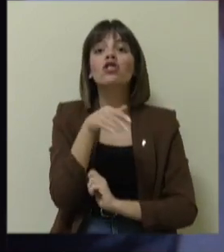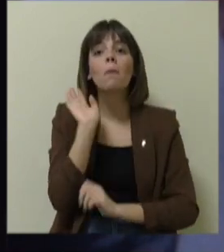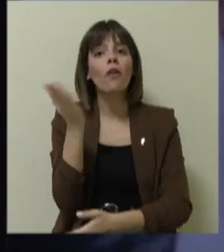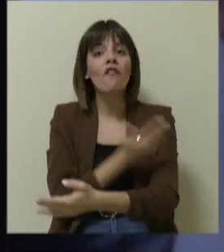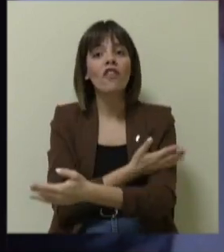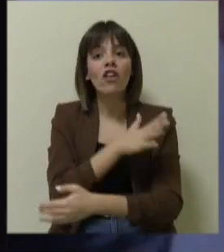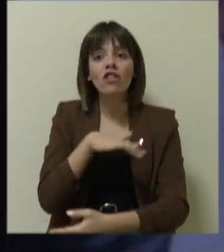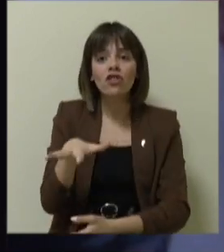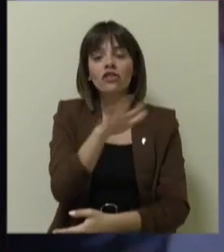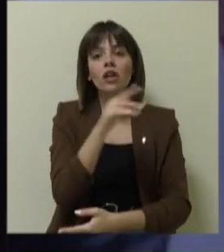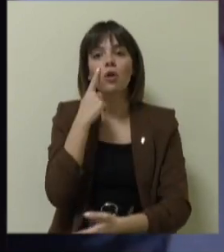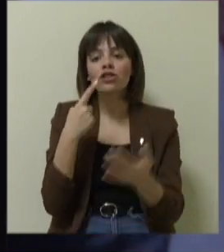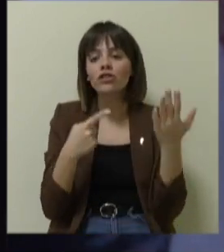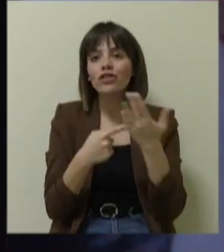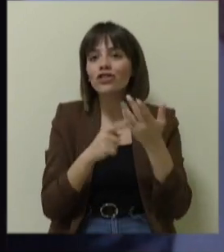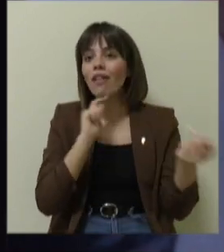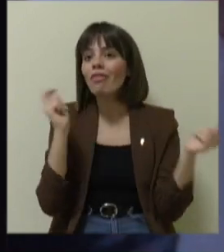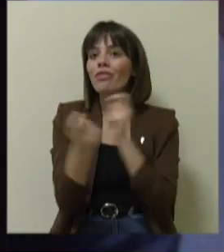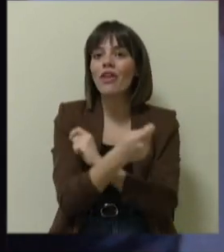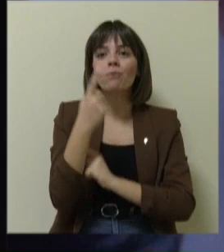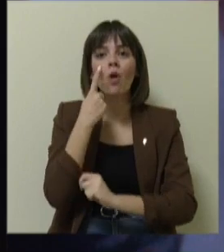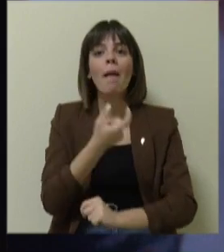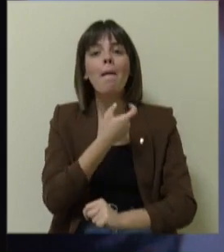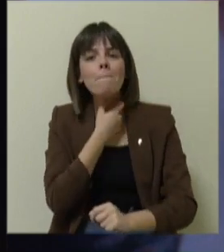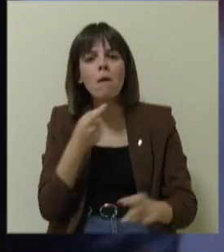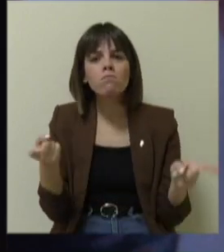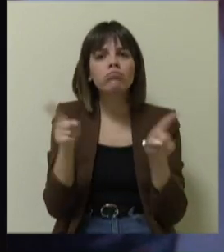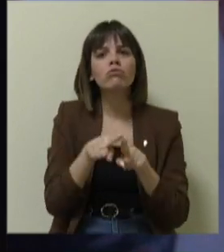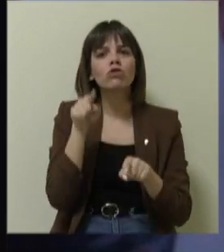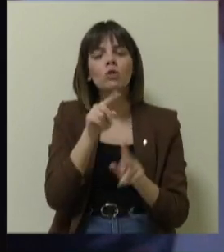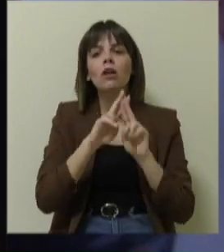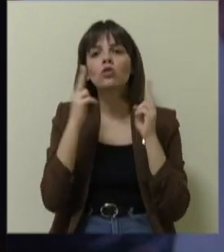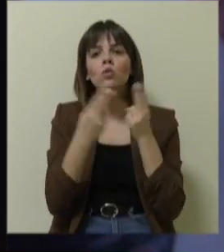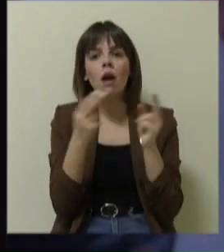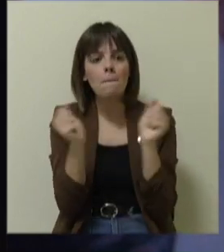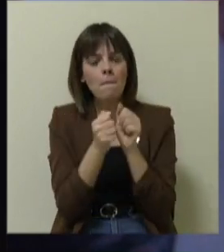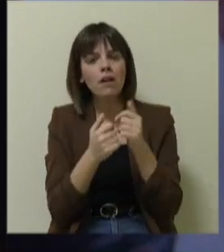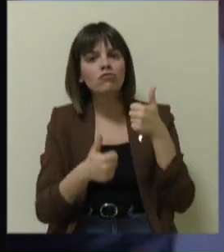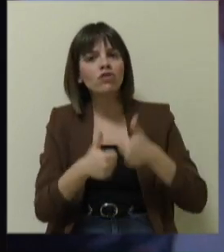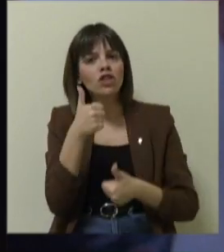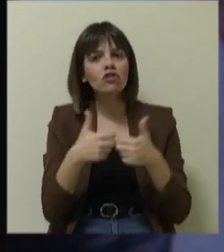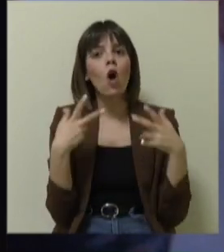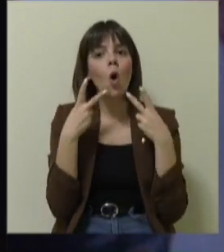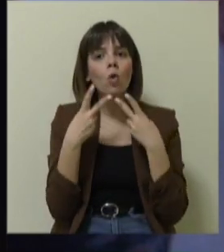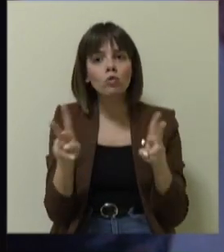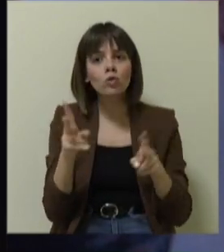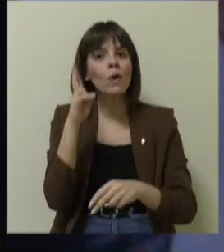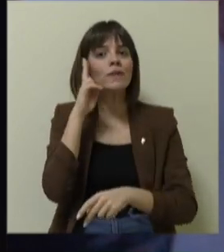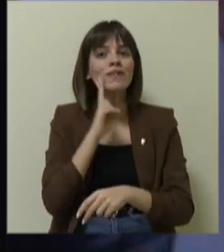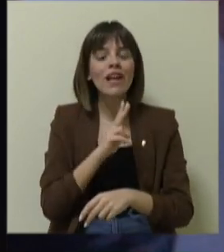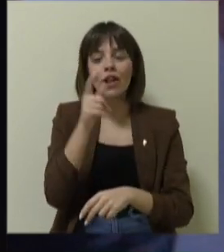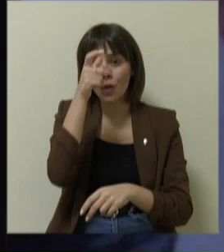vatandaşlarımızı dijital devrimin imkanlarıyla buluşturmak ve dünyayla yarışan özgür ve